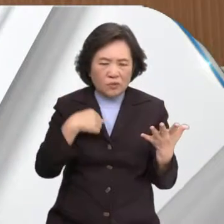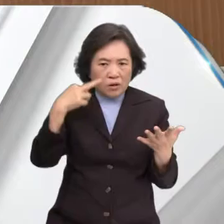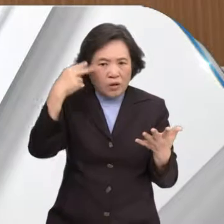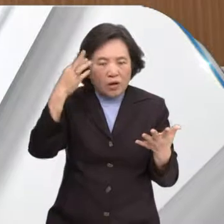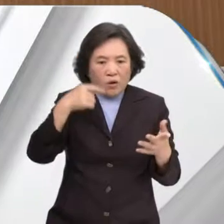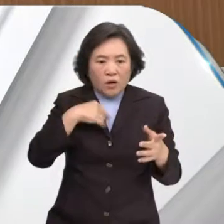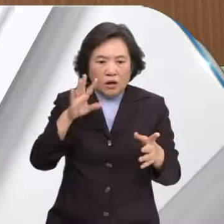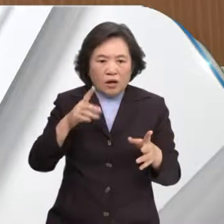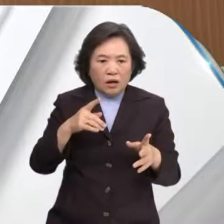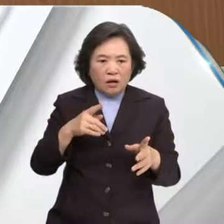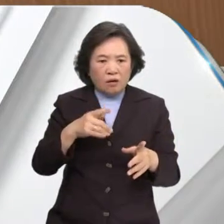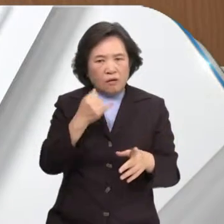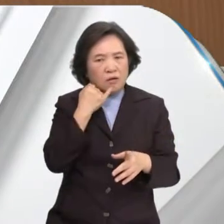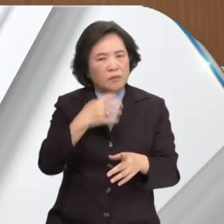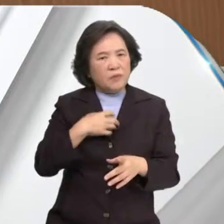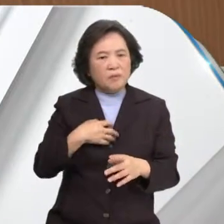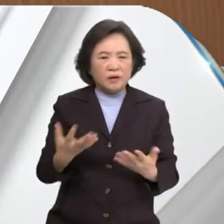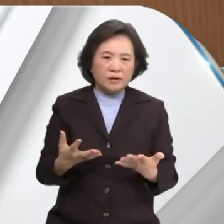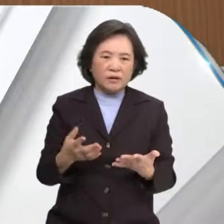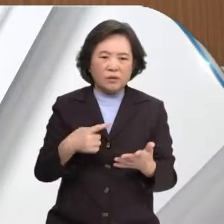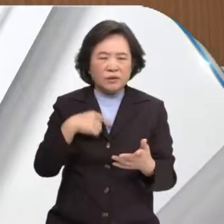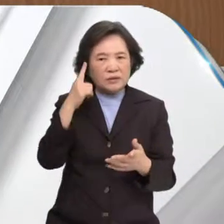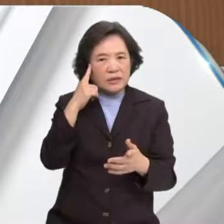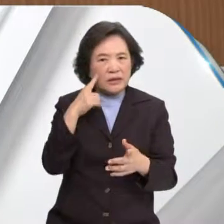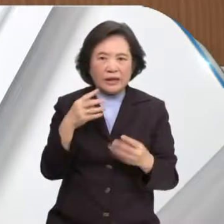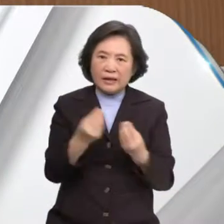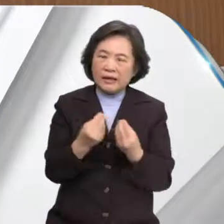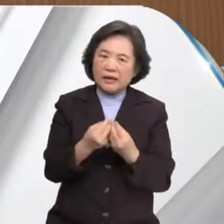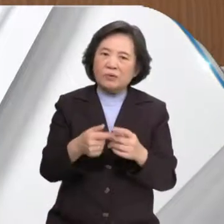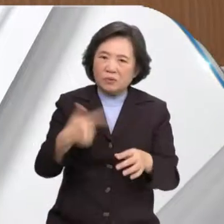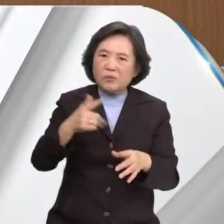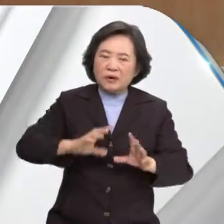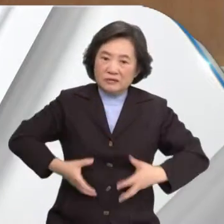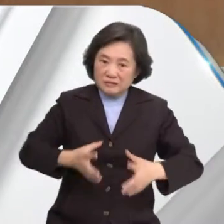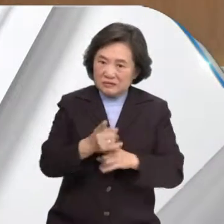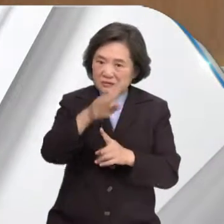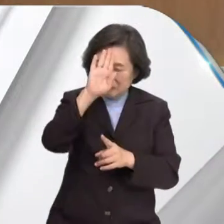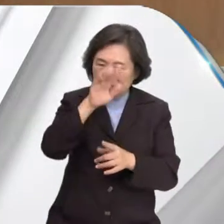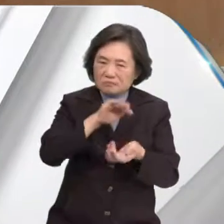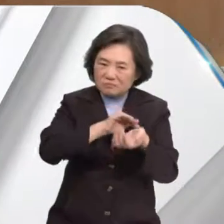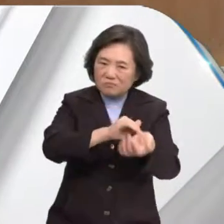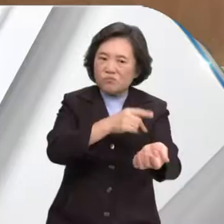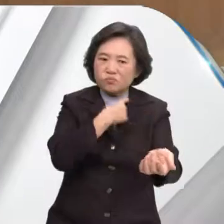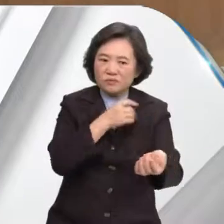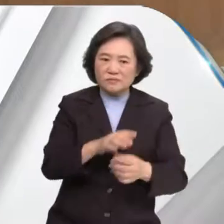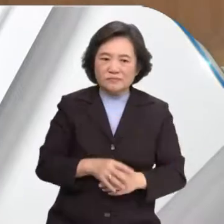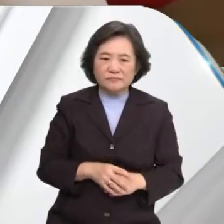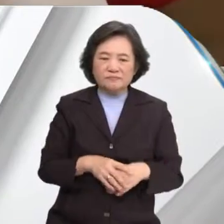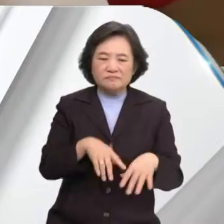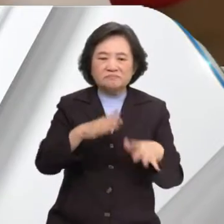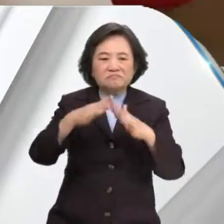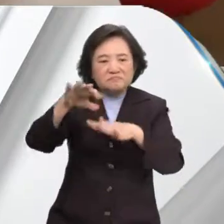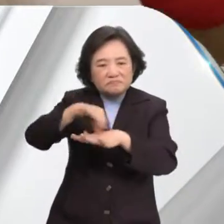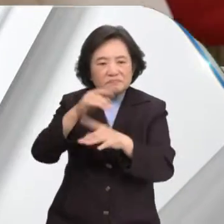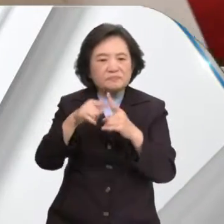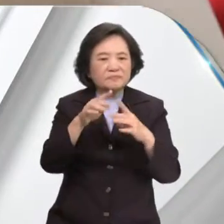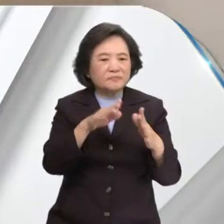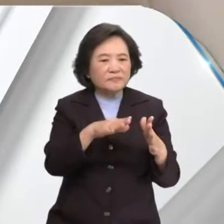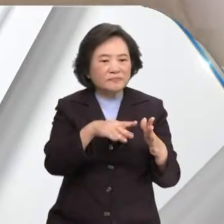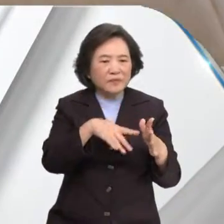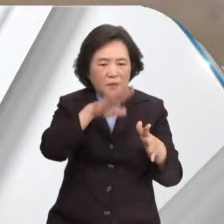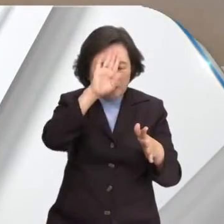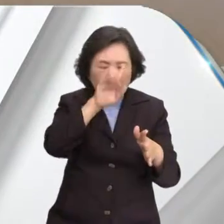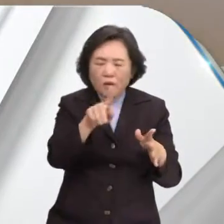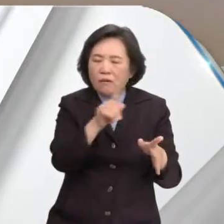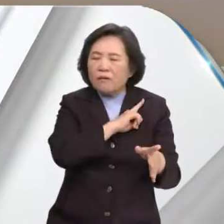想法的时候，我就觉得很可怕，然后我就觉得说我应该要去看一下医生。 前到精神病人老不卡人，就被无发现到症